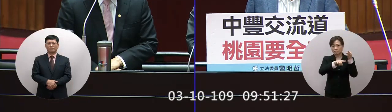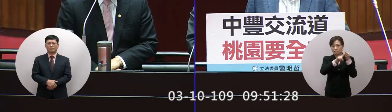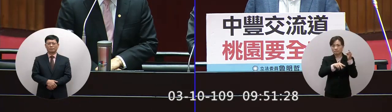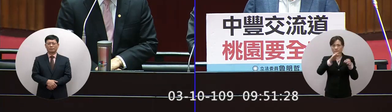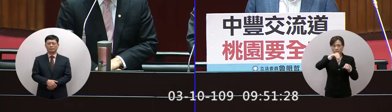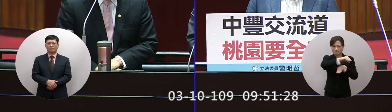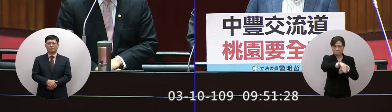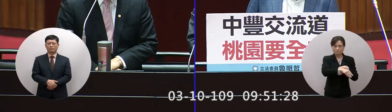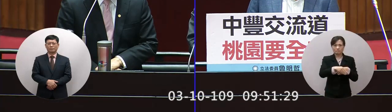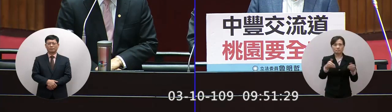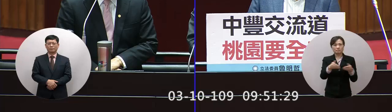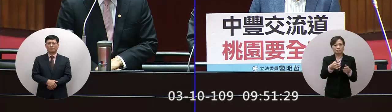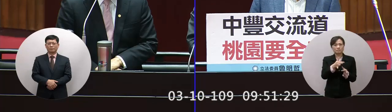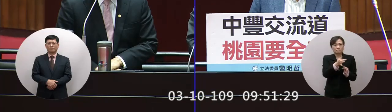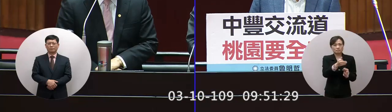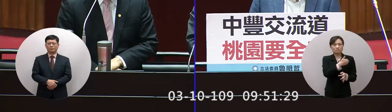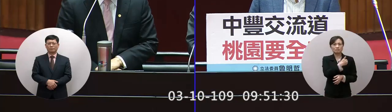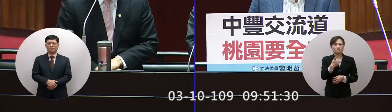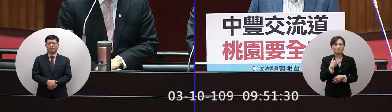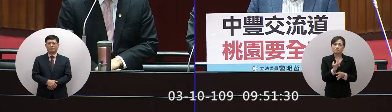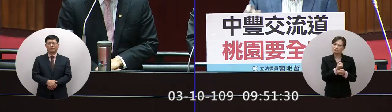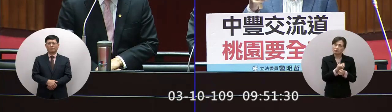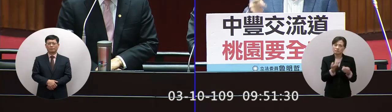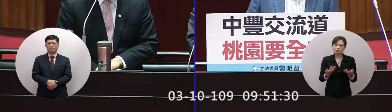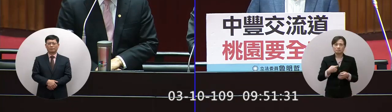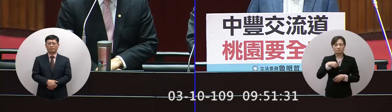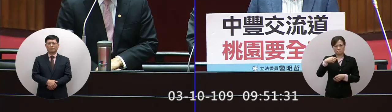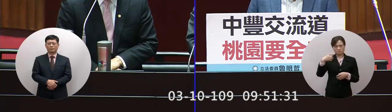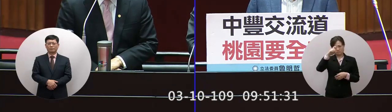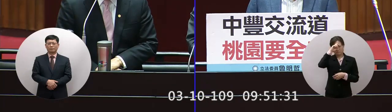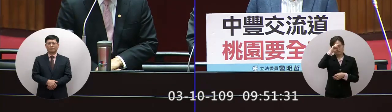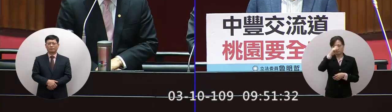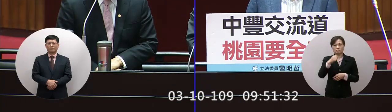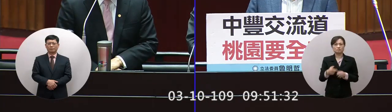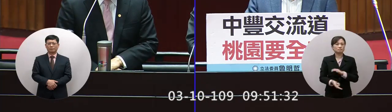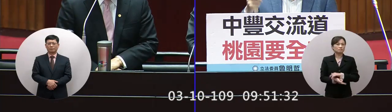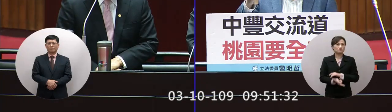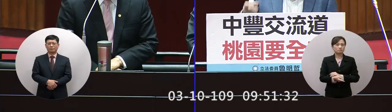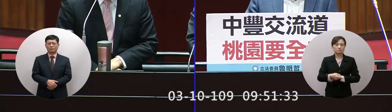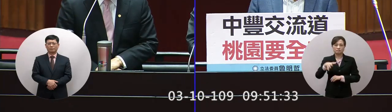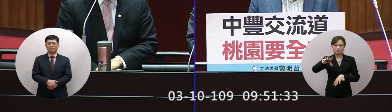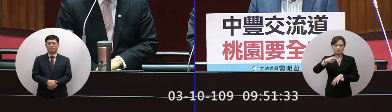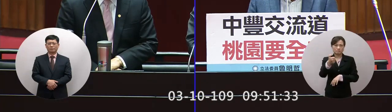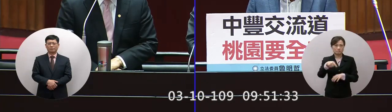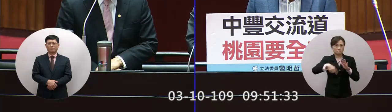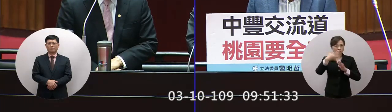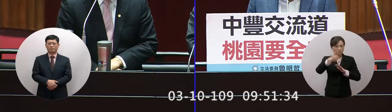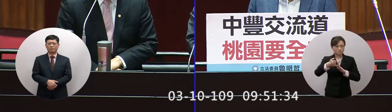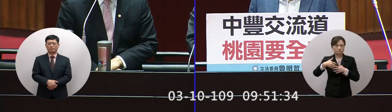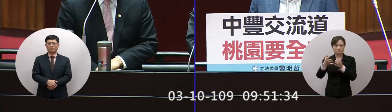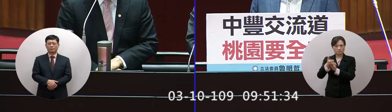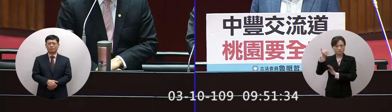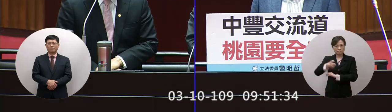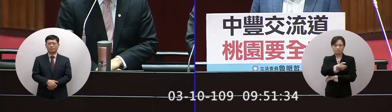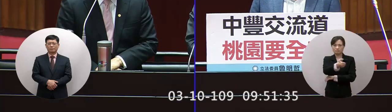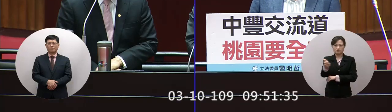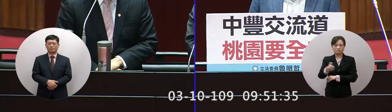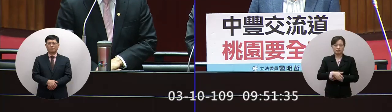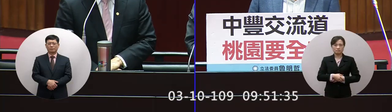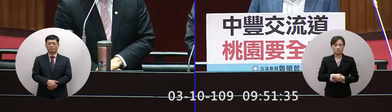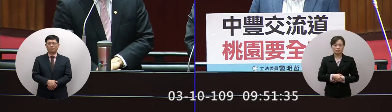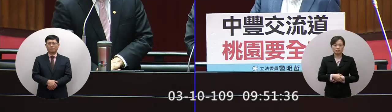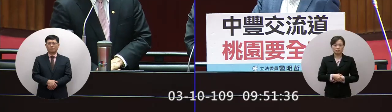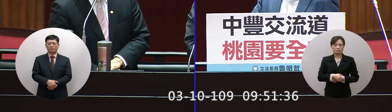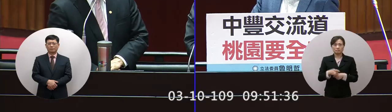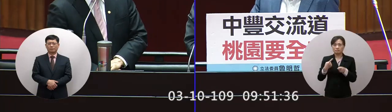这个部分我想我是跟所有的乡亲一起期待。不过要先谢谢院长，也谢谢部长哈。事实